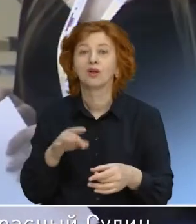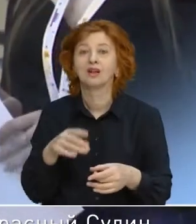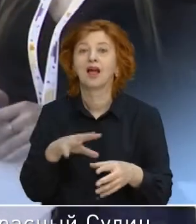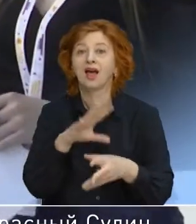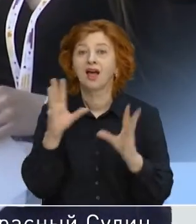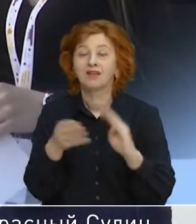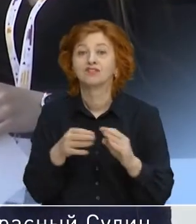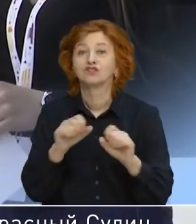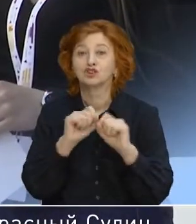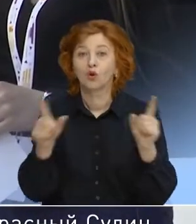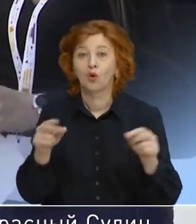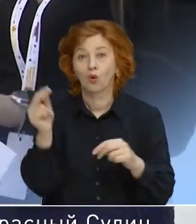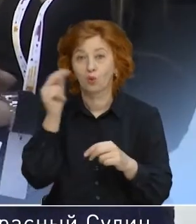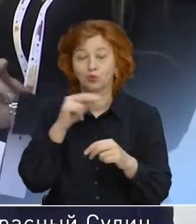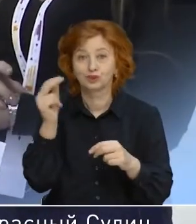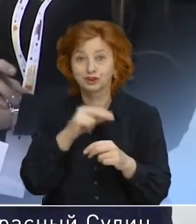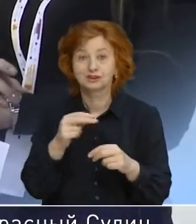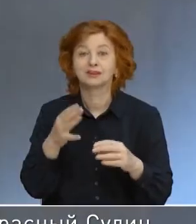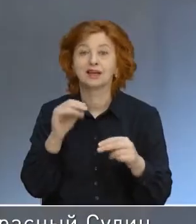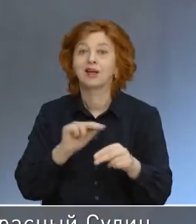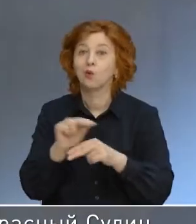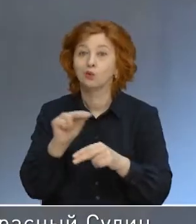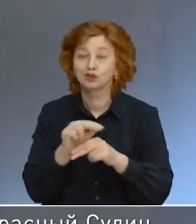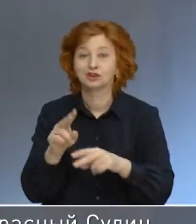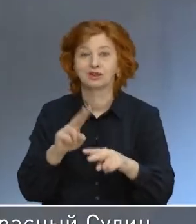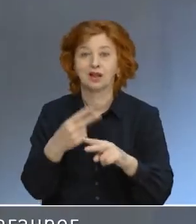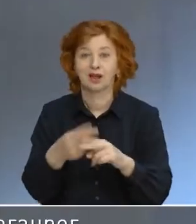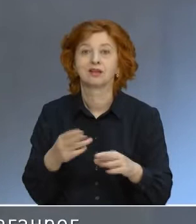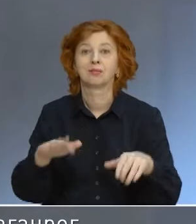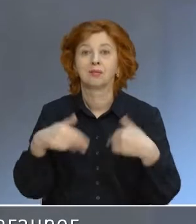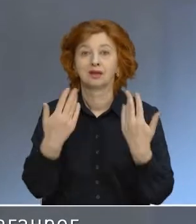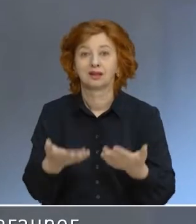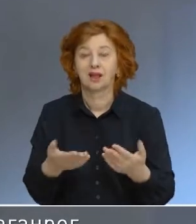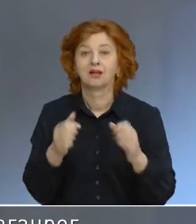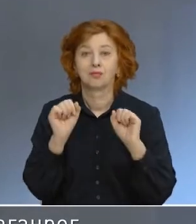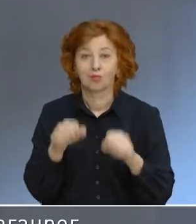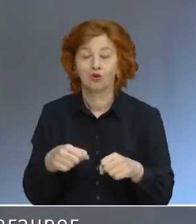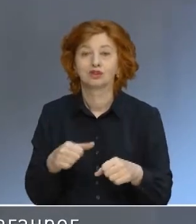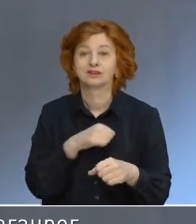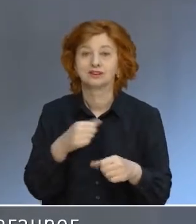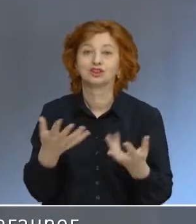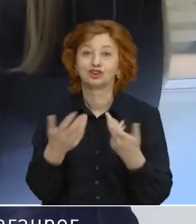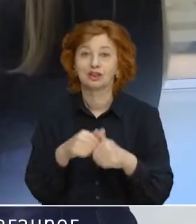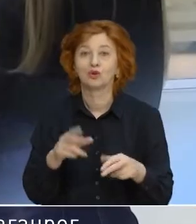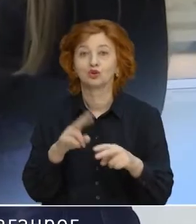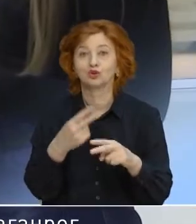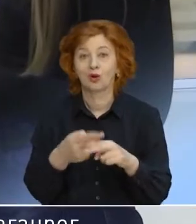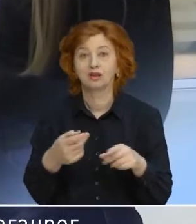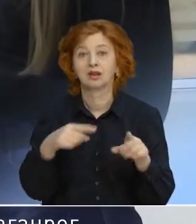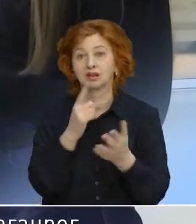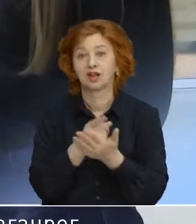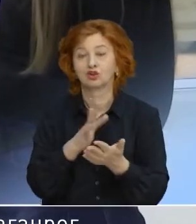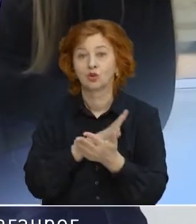Это в школе. А как учиться и что учить, в детском саду могут предлагать и сами дошколята. Считает студентка ЮФУ Мария